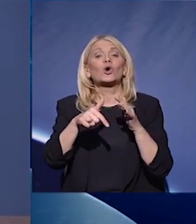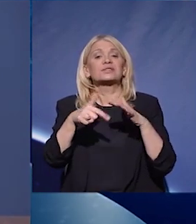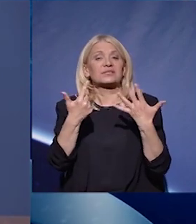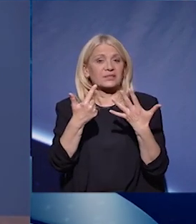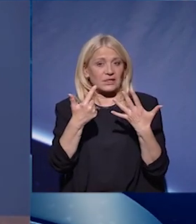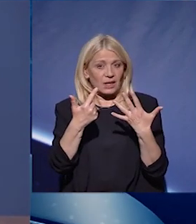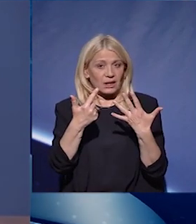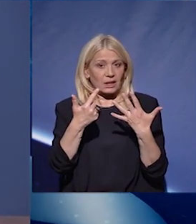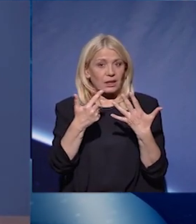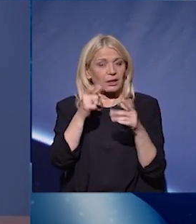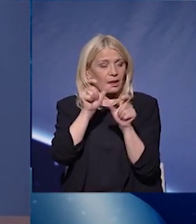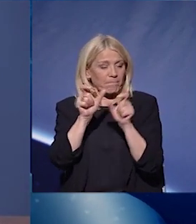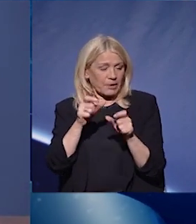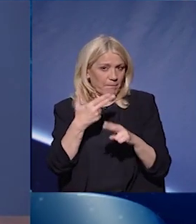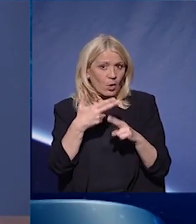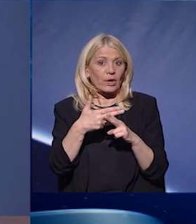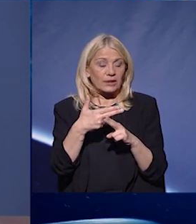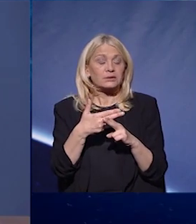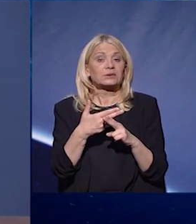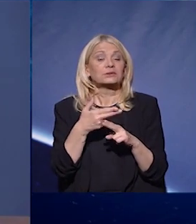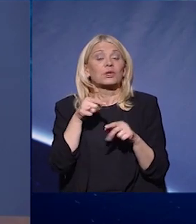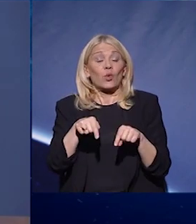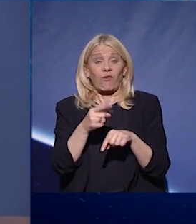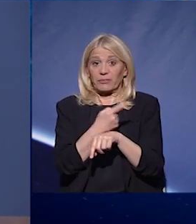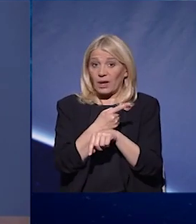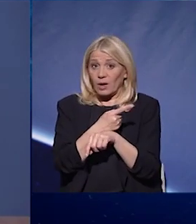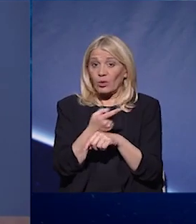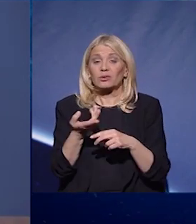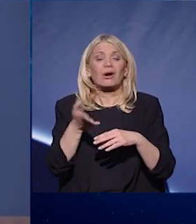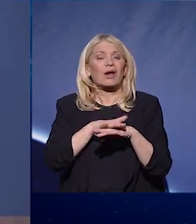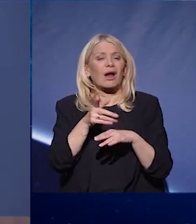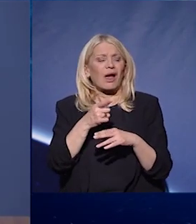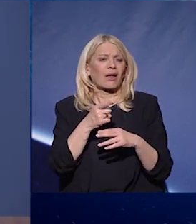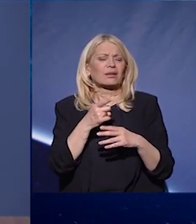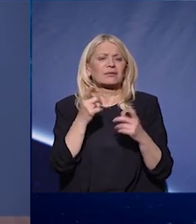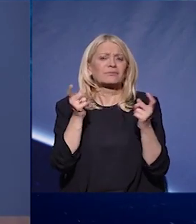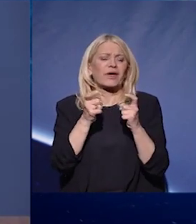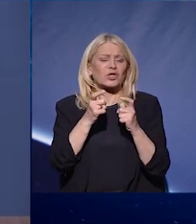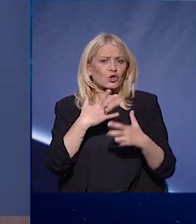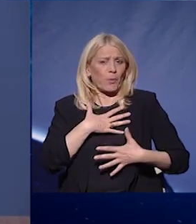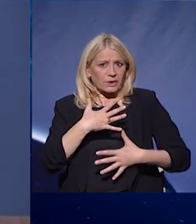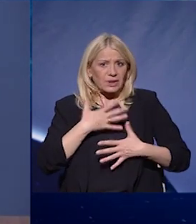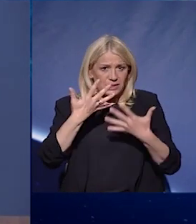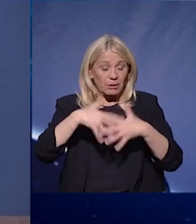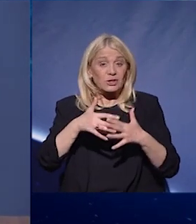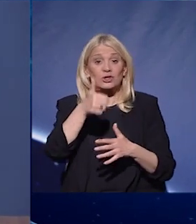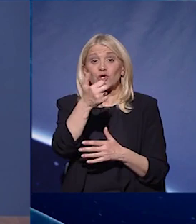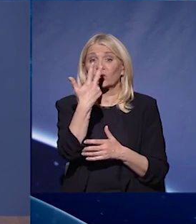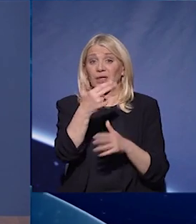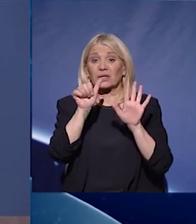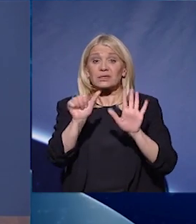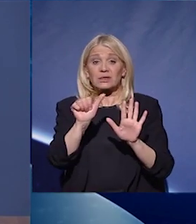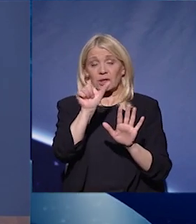2107 pacijenata. U ovom momentu na respiratoru se nalazi ukupno